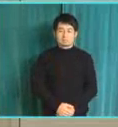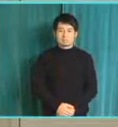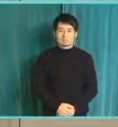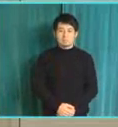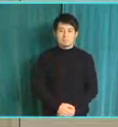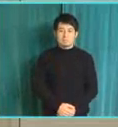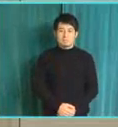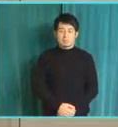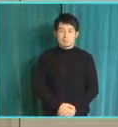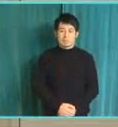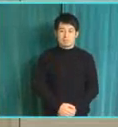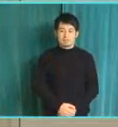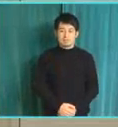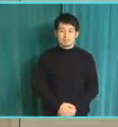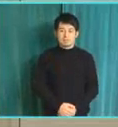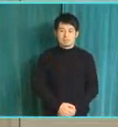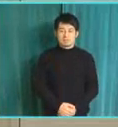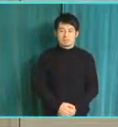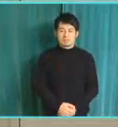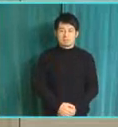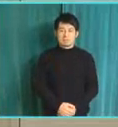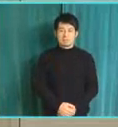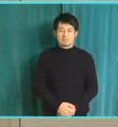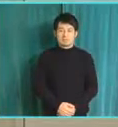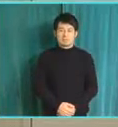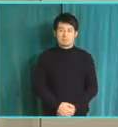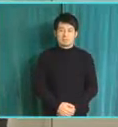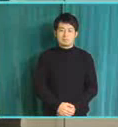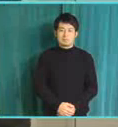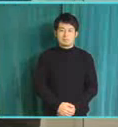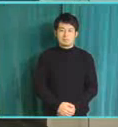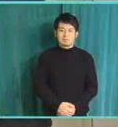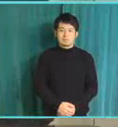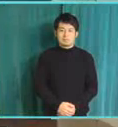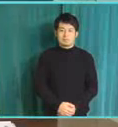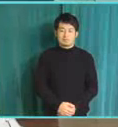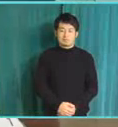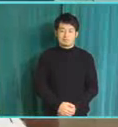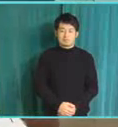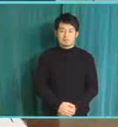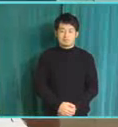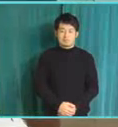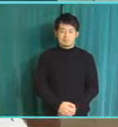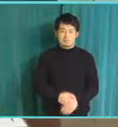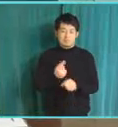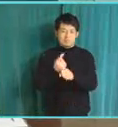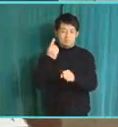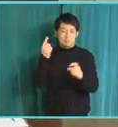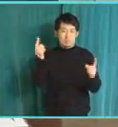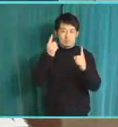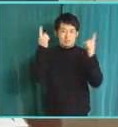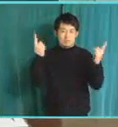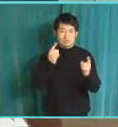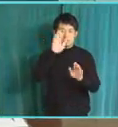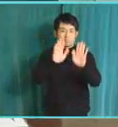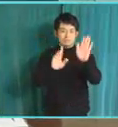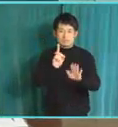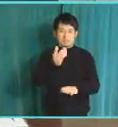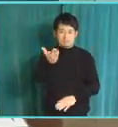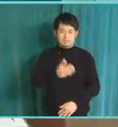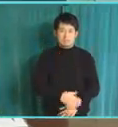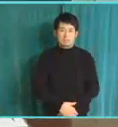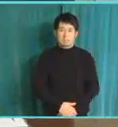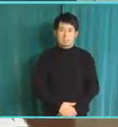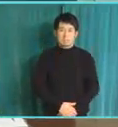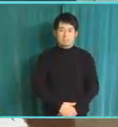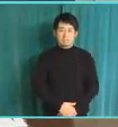ますので、はい、ぜひ。はい、 さて、昨年のフェスティバル、はい、どんな様子でしたか？